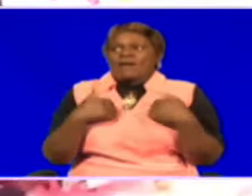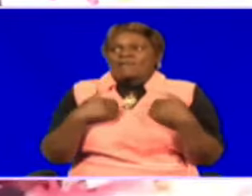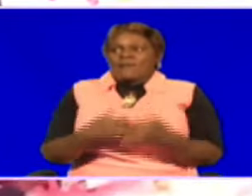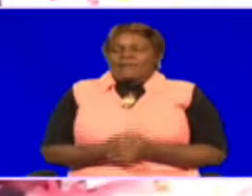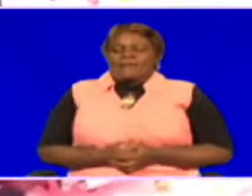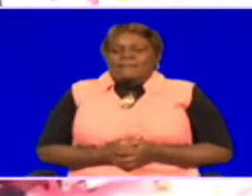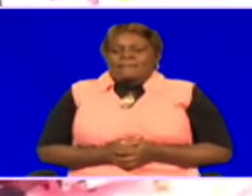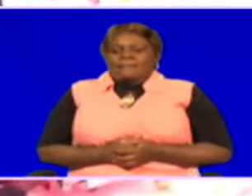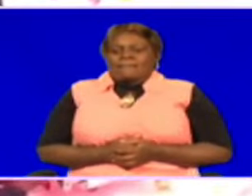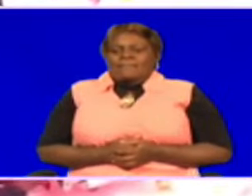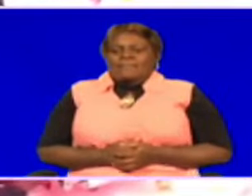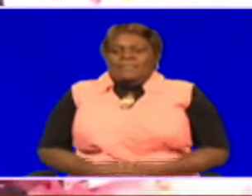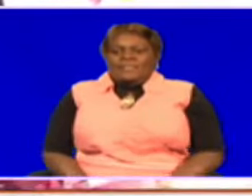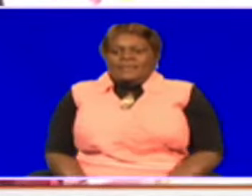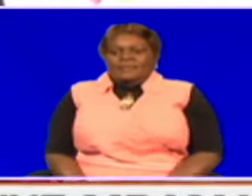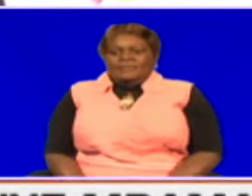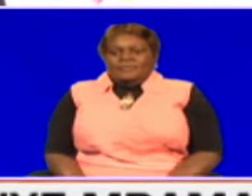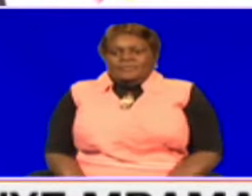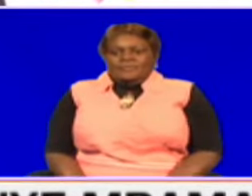I,